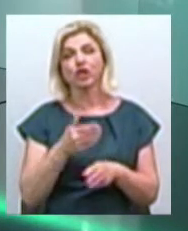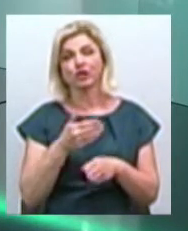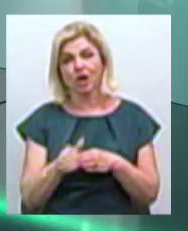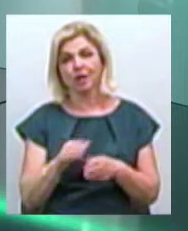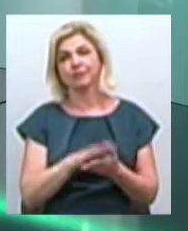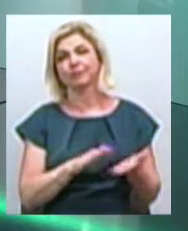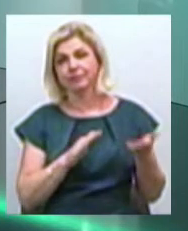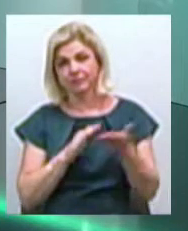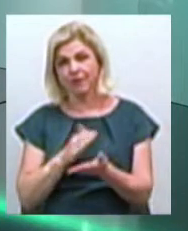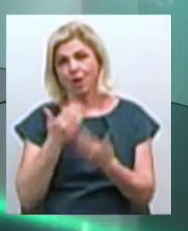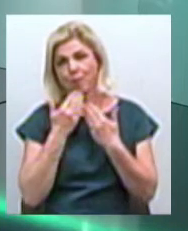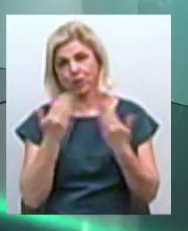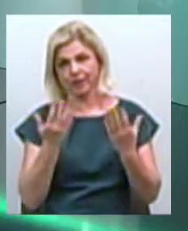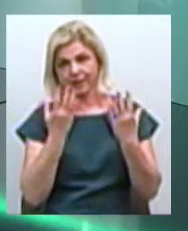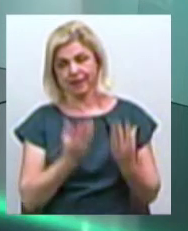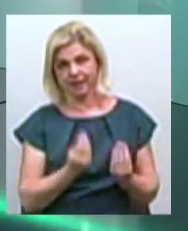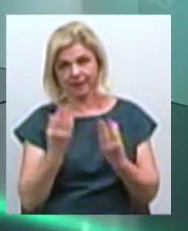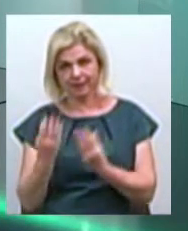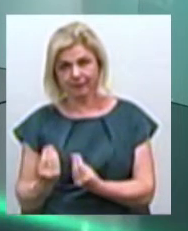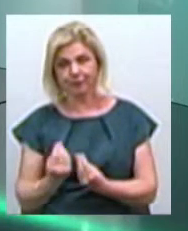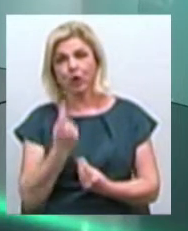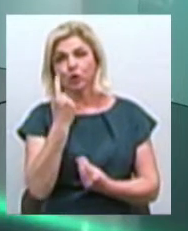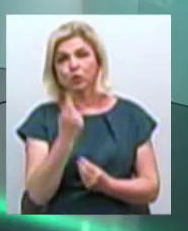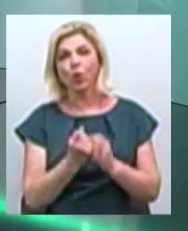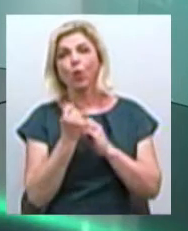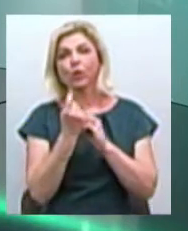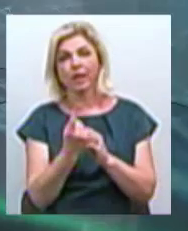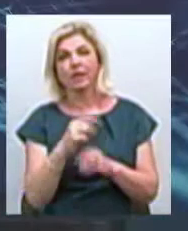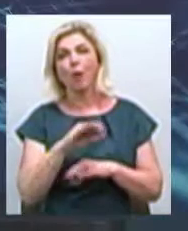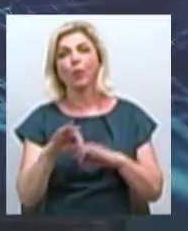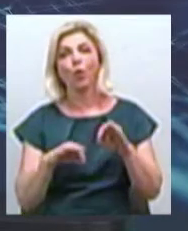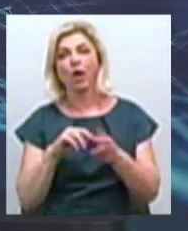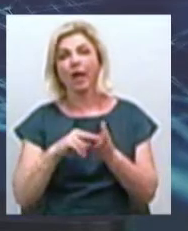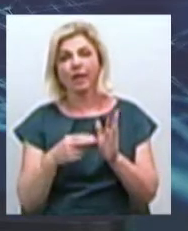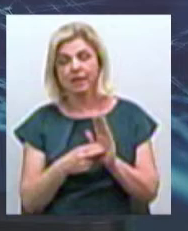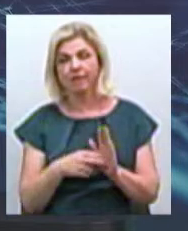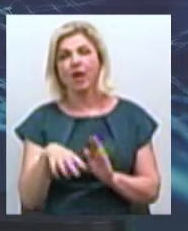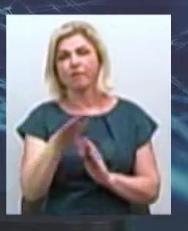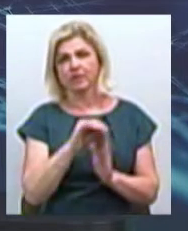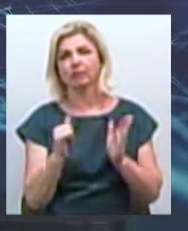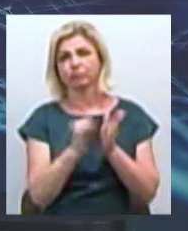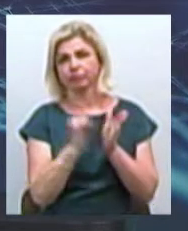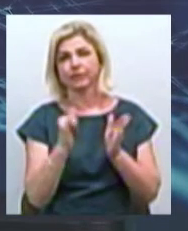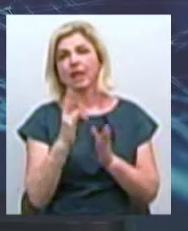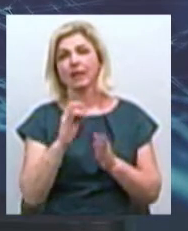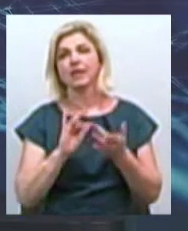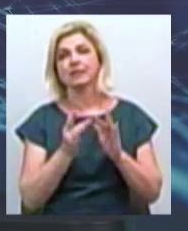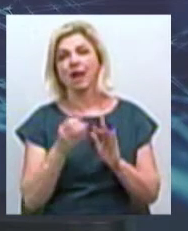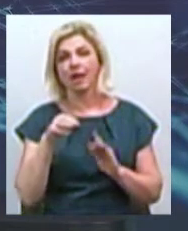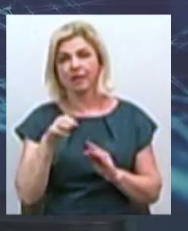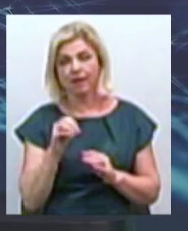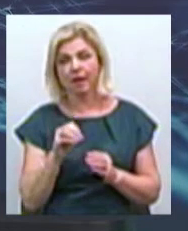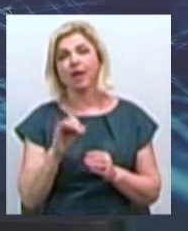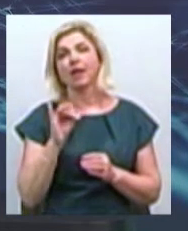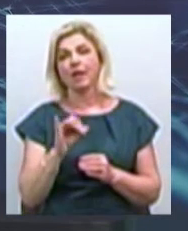дні. 111 проєктів, наразі вони розміщуються всі на сайті, скануються, і